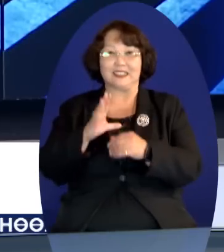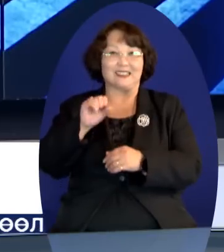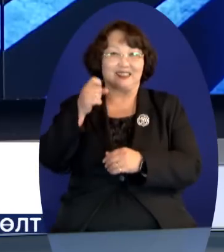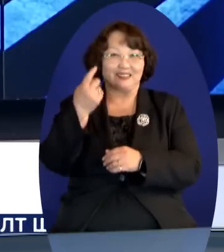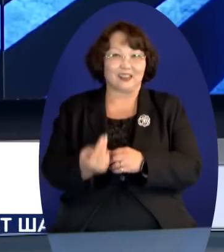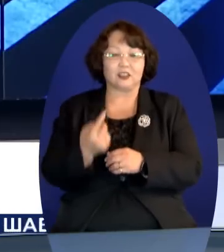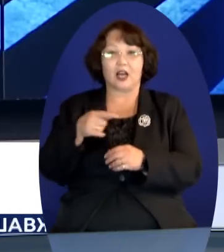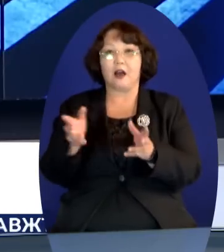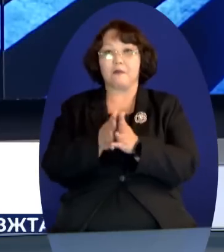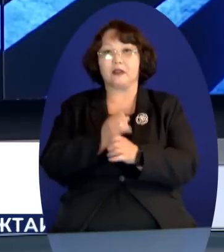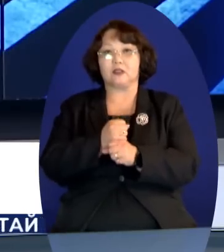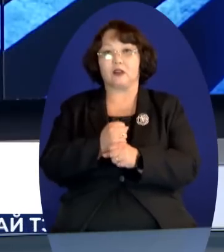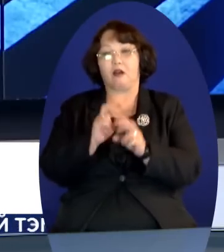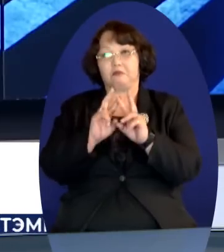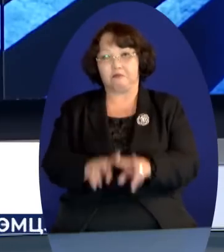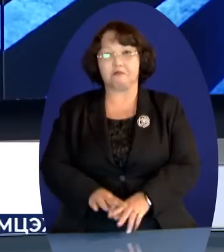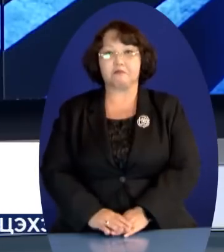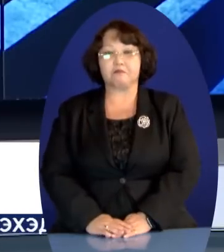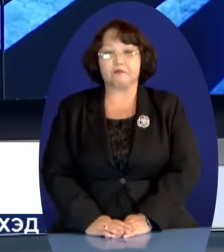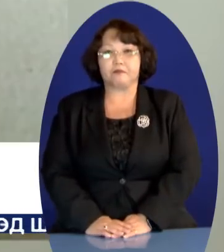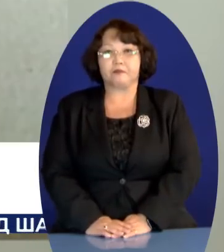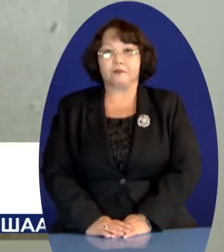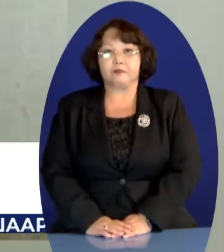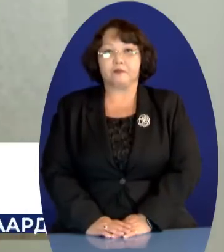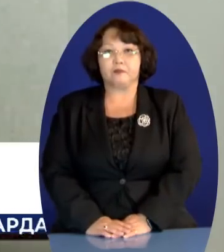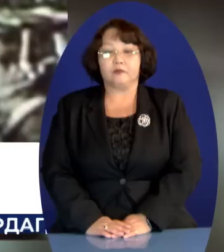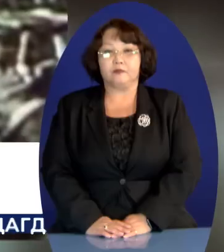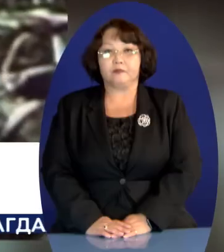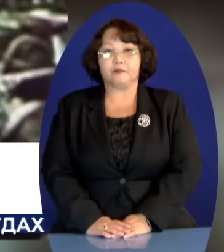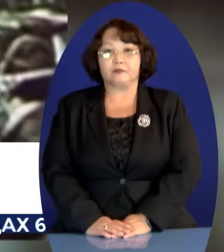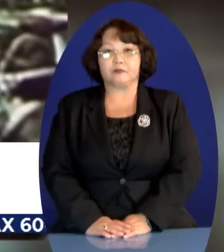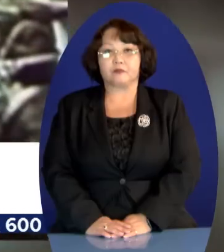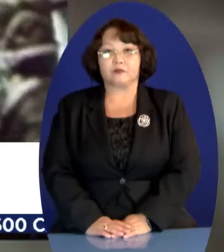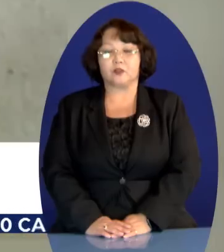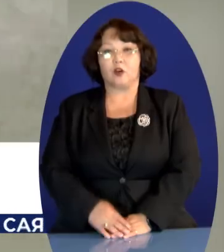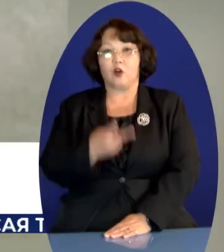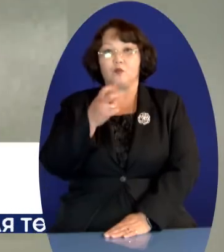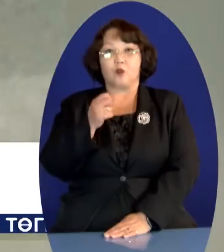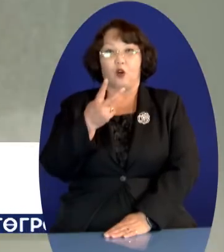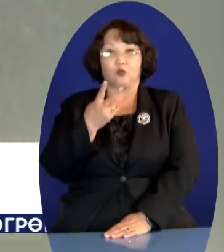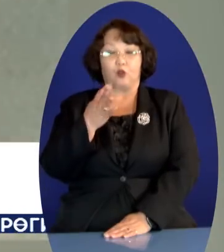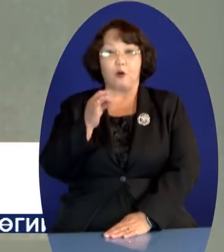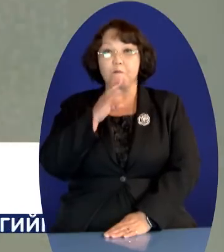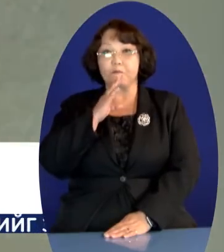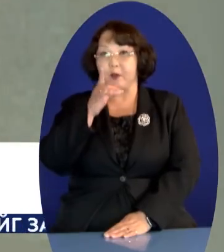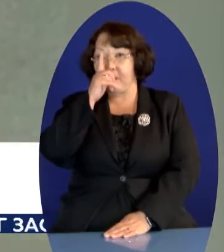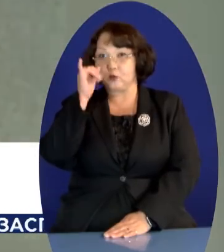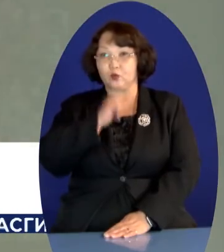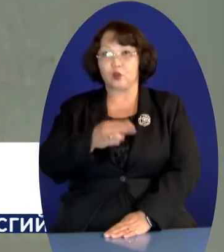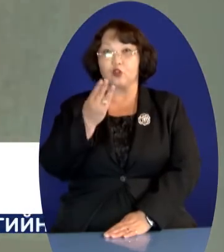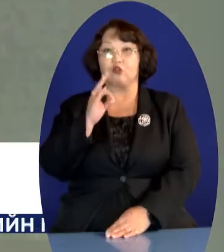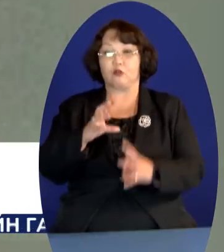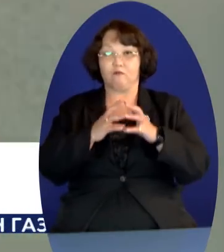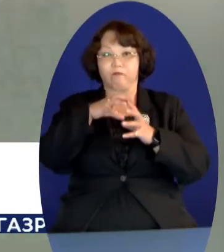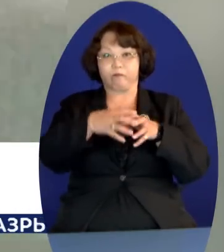станц дахь хамтын ажиллагаагаа үргэлжлүүлэх юм байна. 2024 он гэхэд Москва Оросын тойрог замын